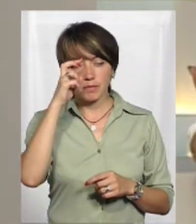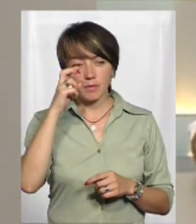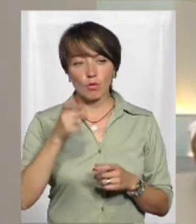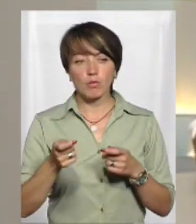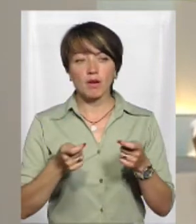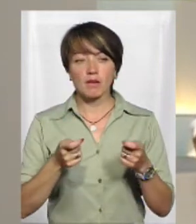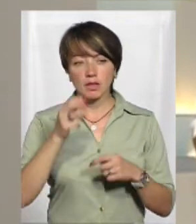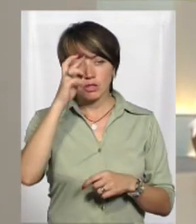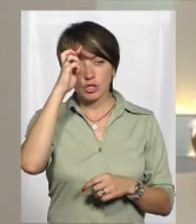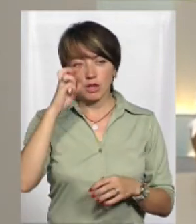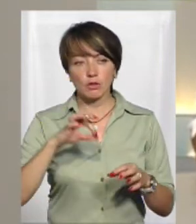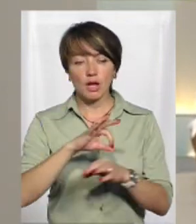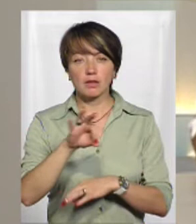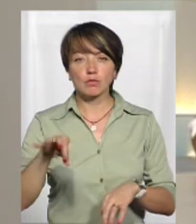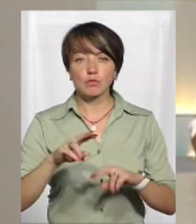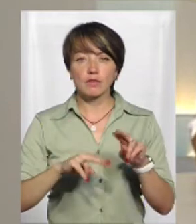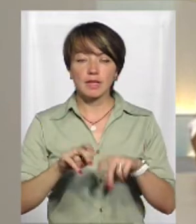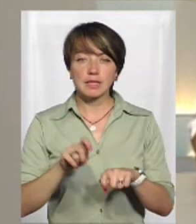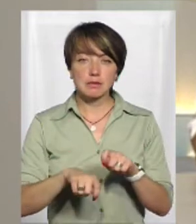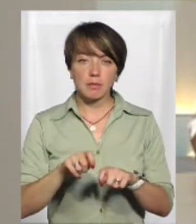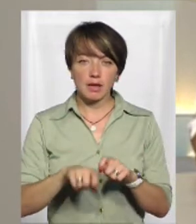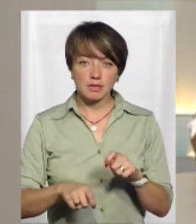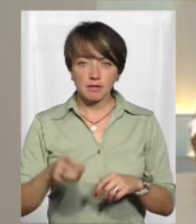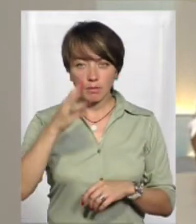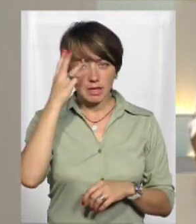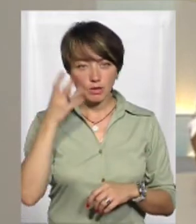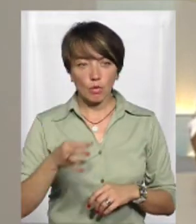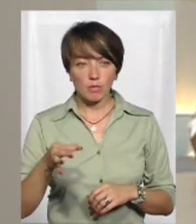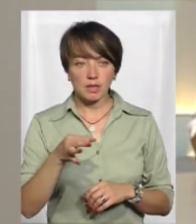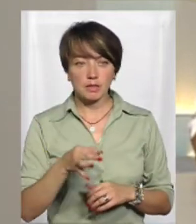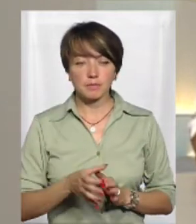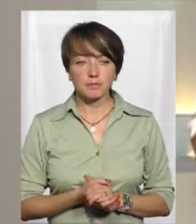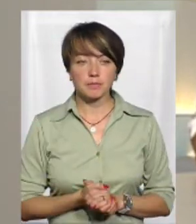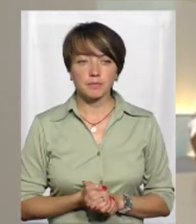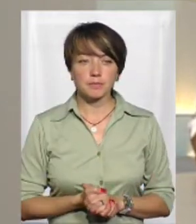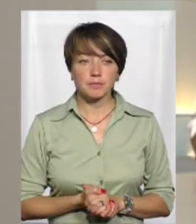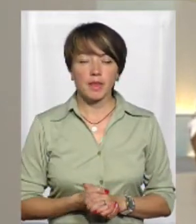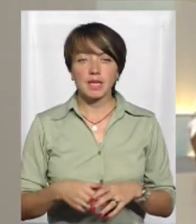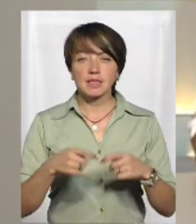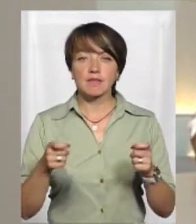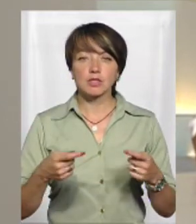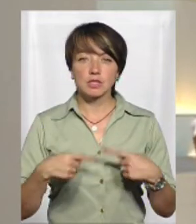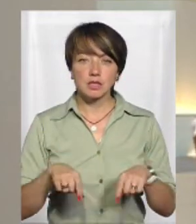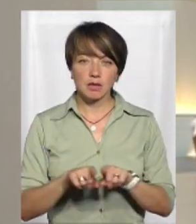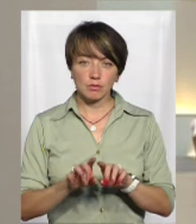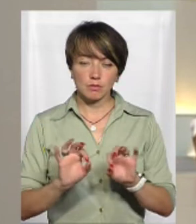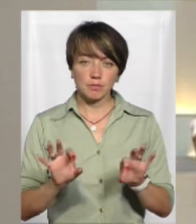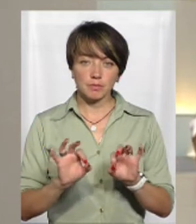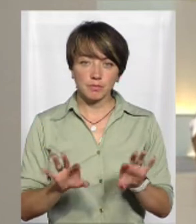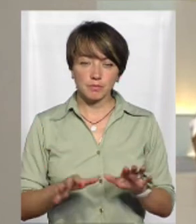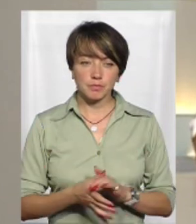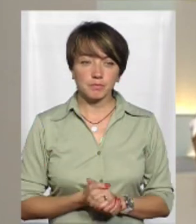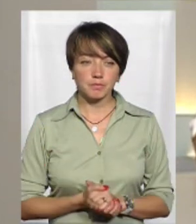в управлінні Державної архітектурно-будівельної інспекції Хмельницької області. Коментар надала завідувачка сектору правової